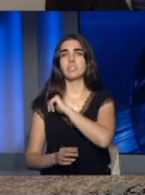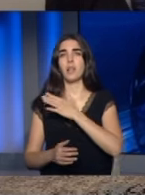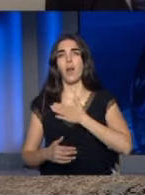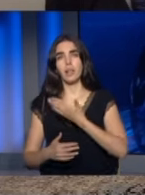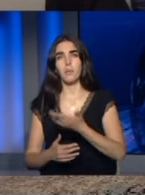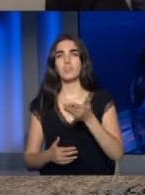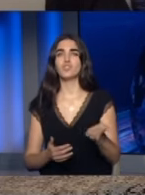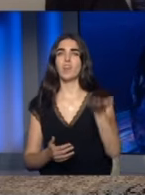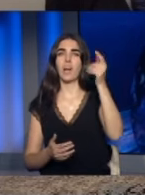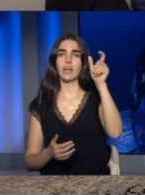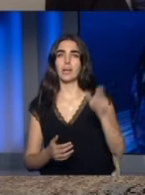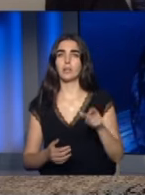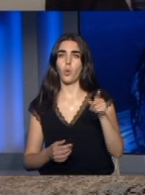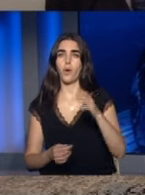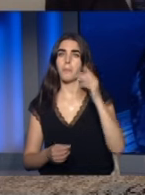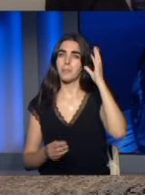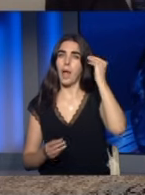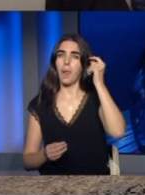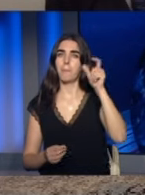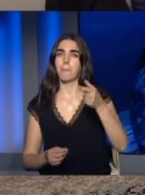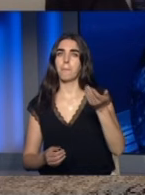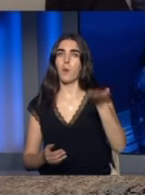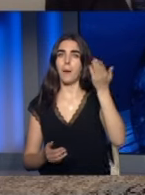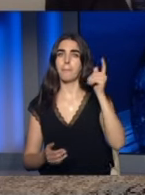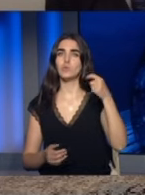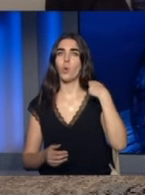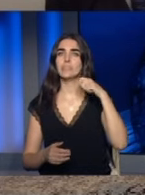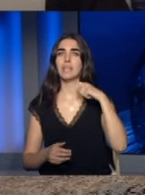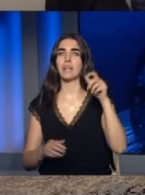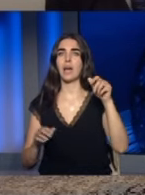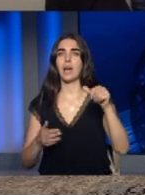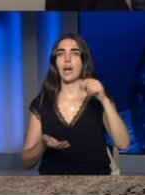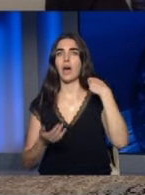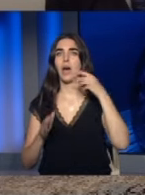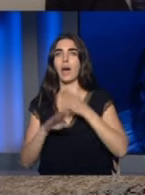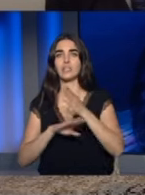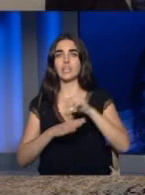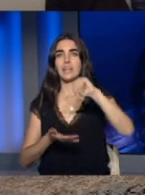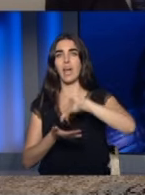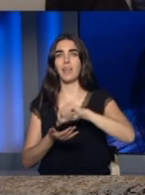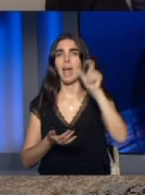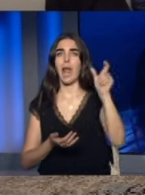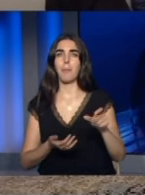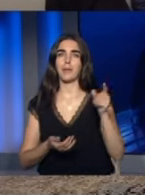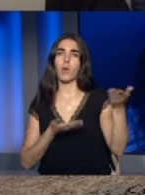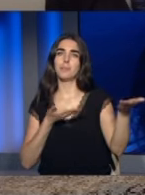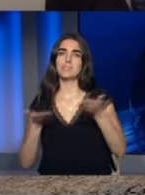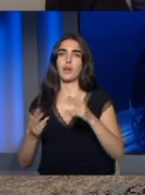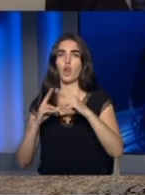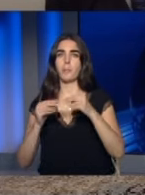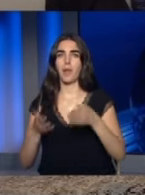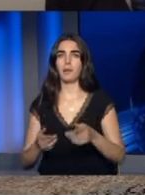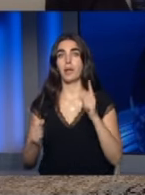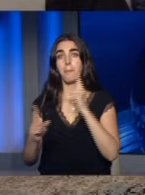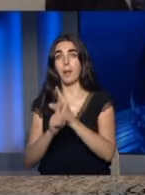شهيدا كيف ما كانت منيته معلوم ان القائم باعمال وزير الخارجيه الايرانيه علي باقر كان يزور لبنان